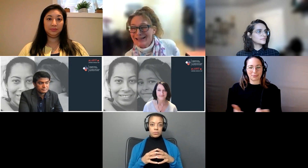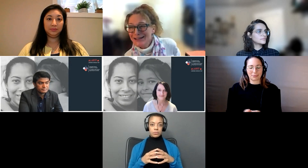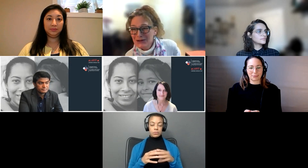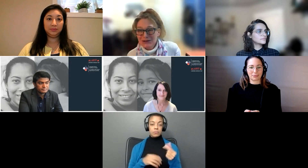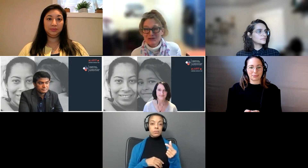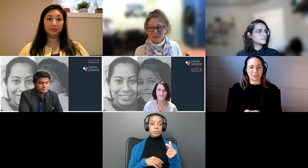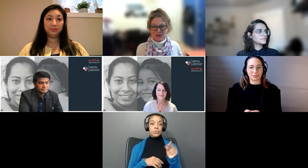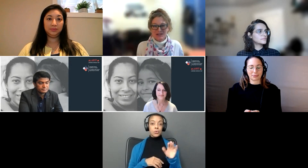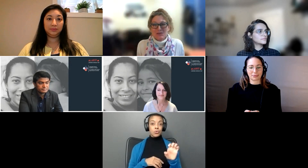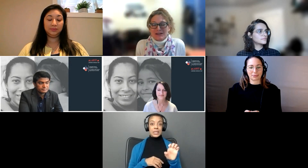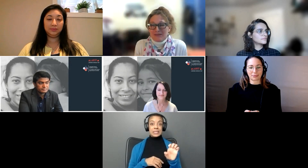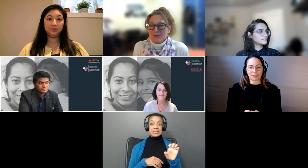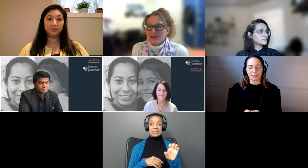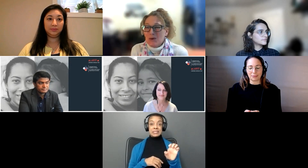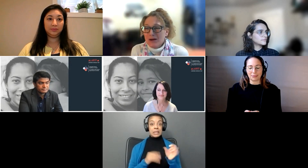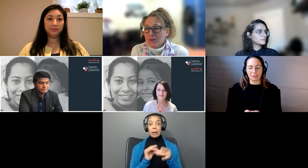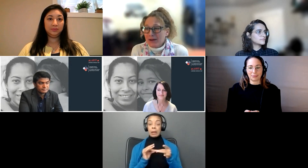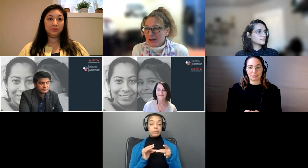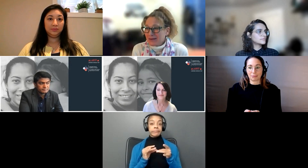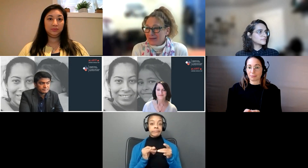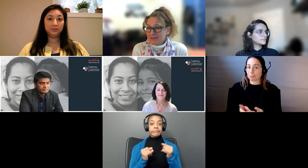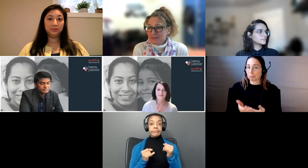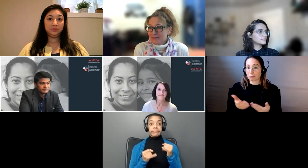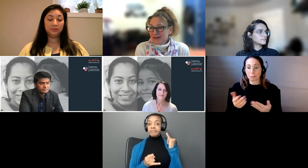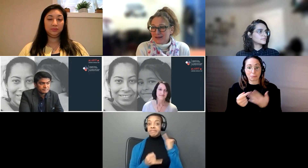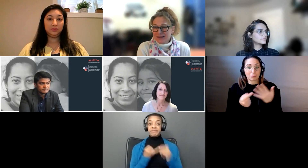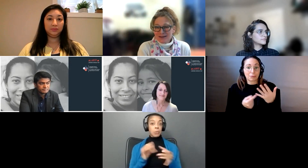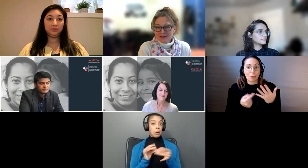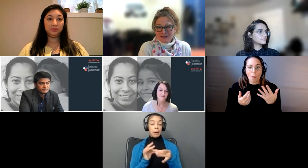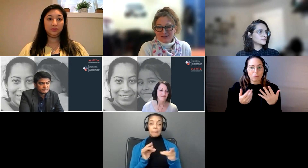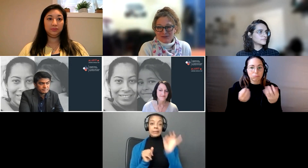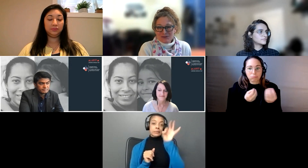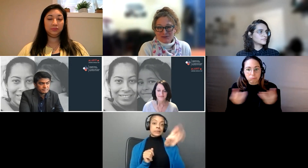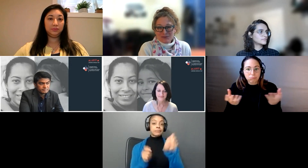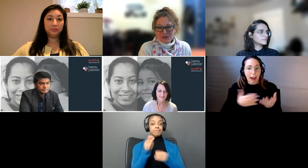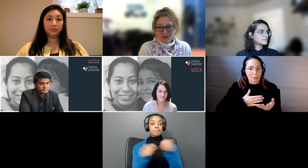Donc, est-ce que vous avez des points de fermeture que vous aimeriez